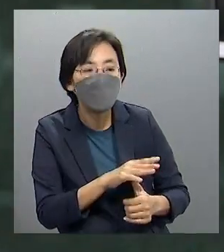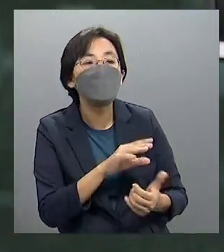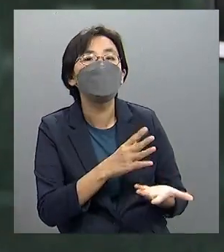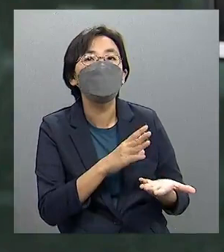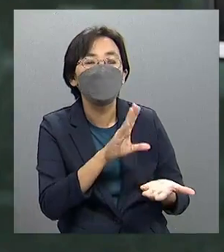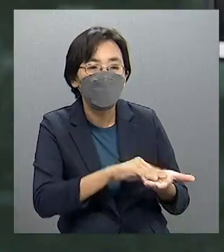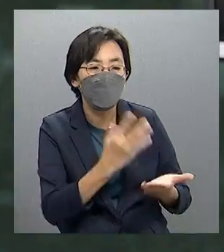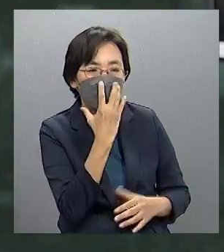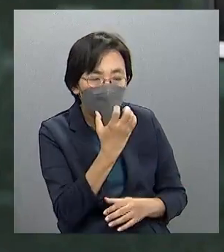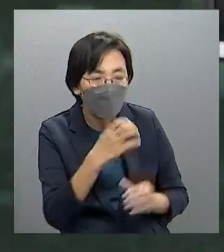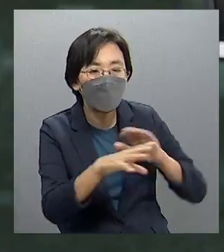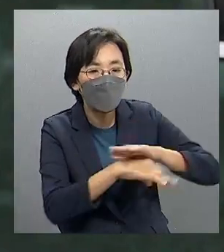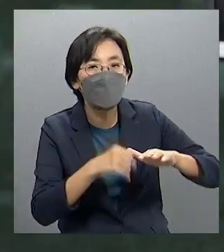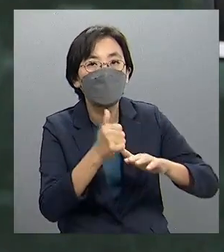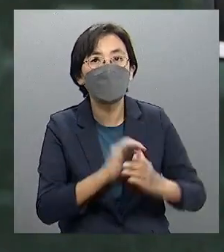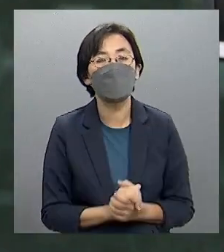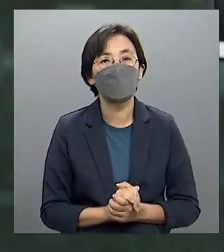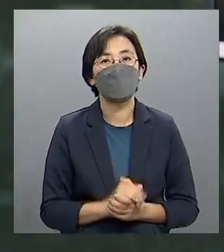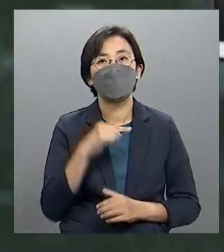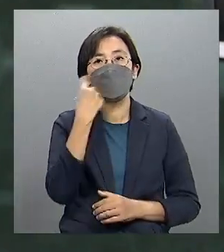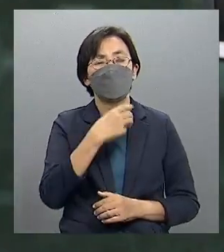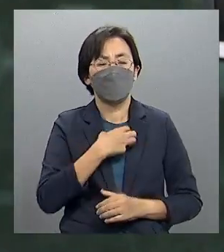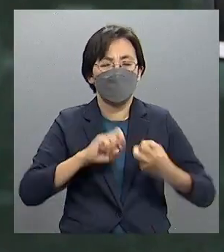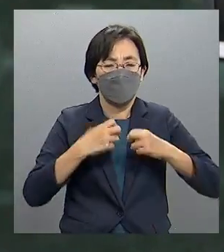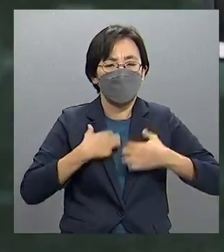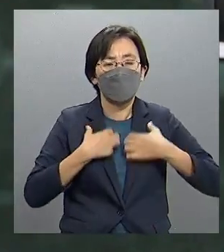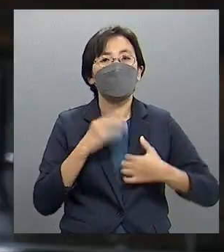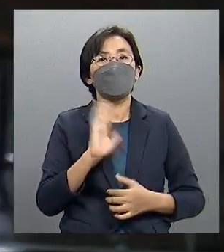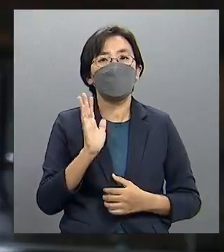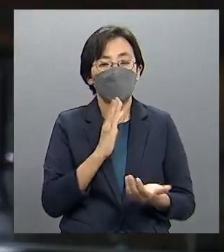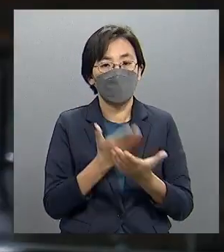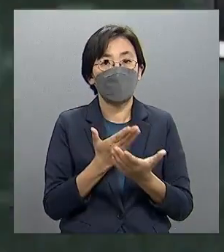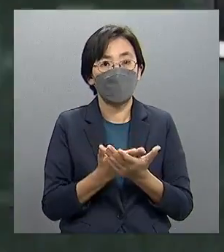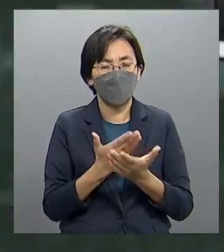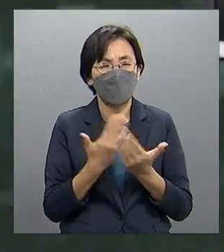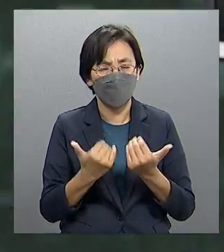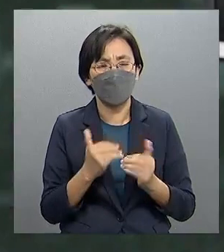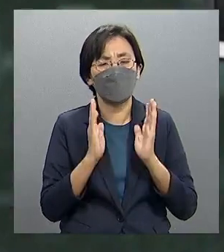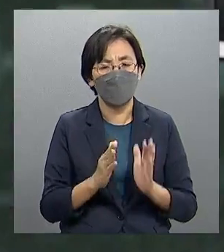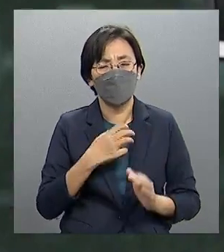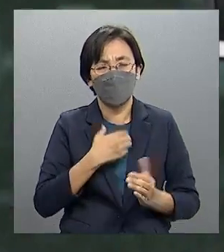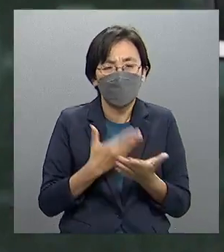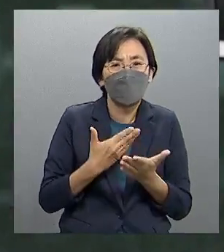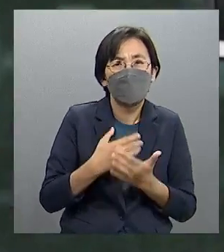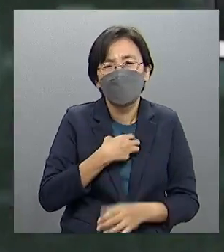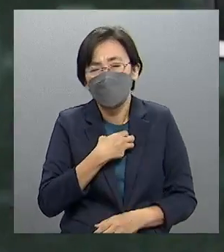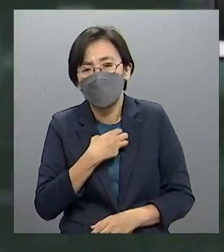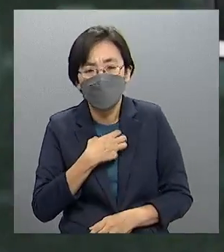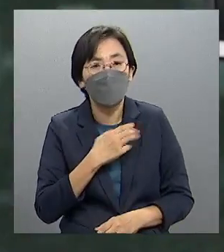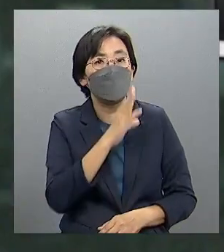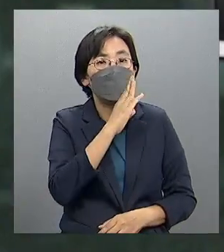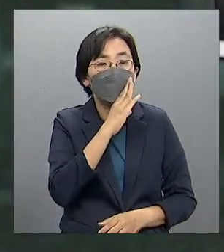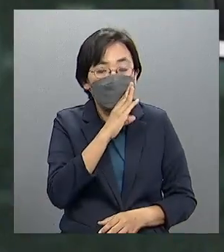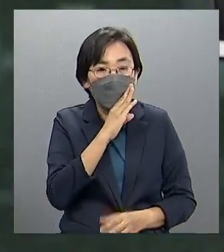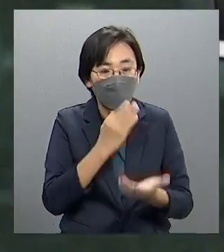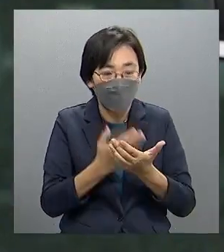ขึ้นไม่มีใครหรอกครับที่อยากจะเดือดร้อนโดยเฉพาะเงินที่ตอนนี้ทุกคนก็ร้อนเงินแต่จะแย่ไปกว่านั้นถ้าเกิดเราไปเอาเงินร้อนๆนั้นมาใ